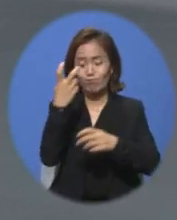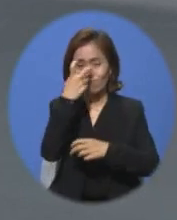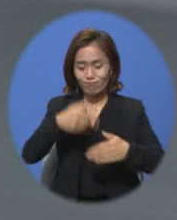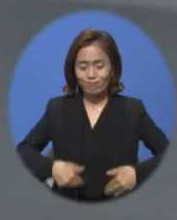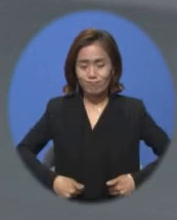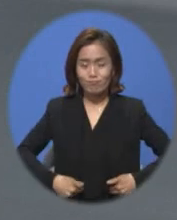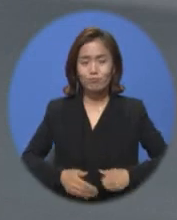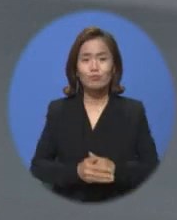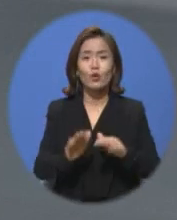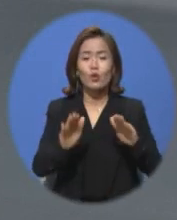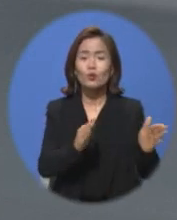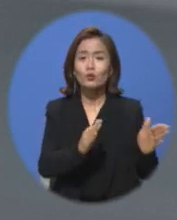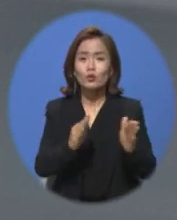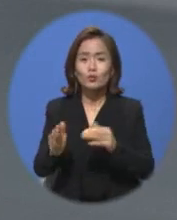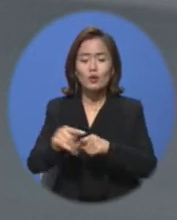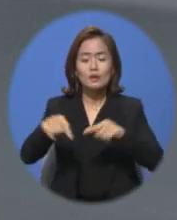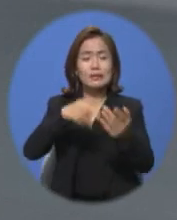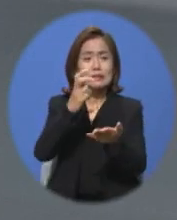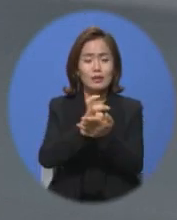해야할중요한시기입니다.오늘정책토론을통해후보자